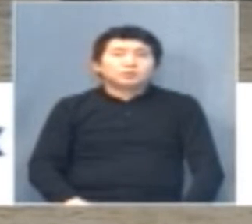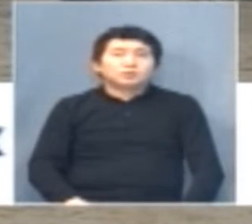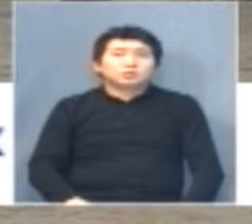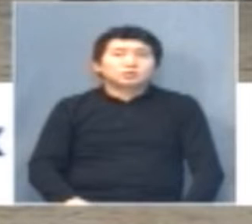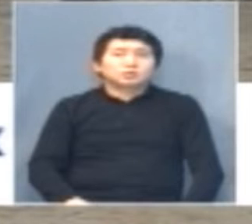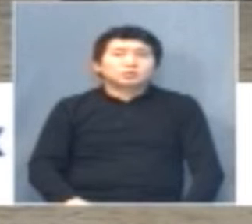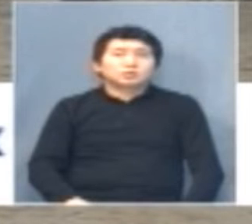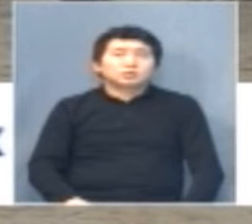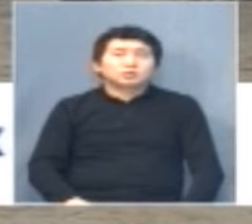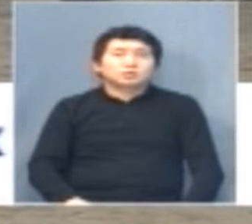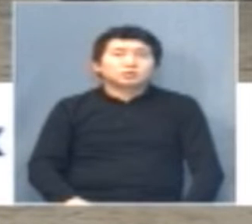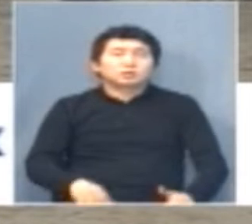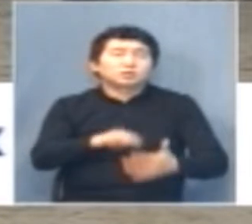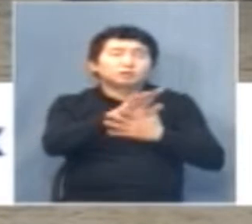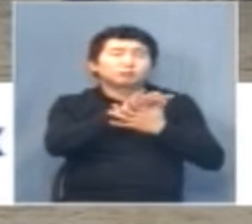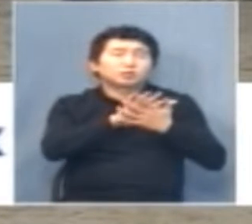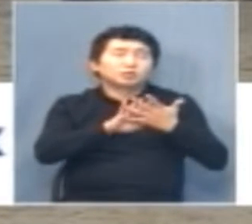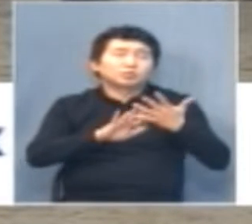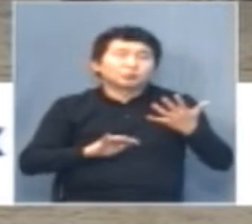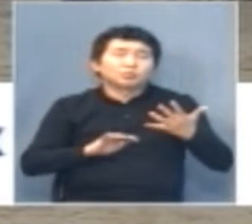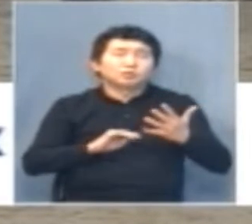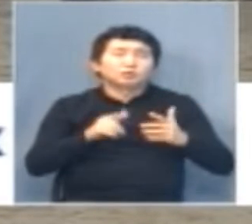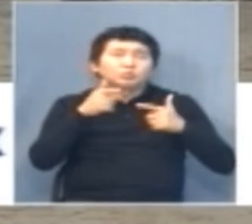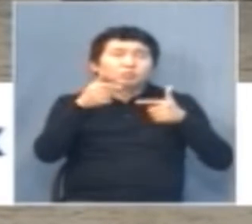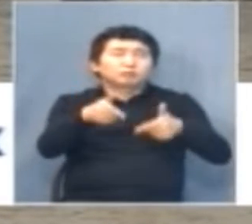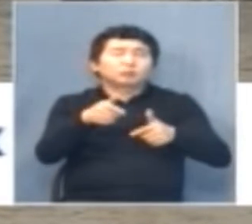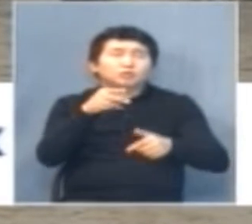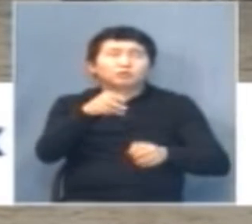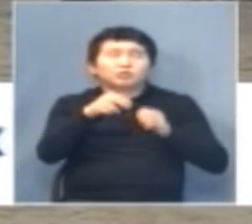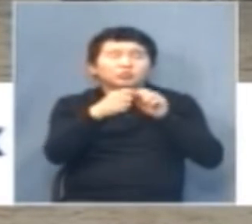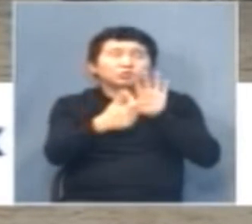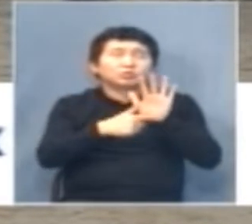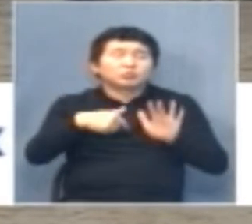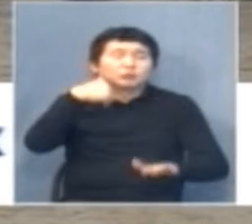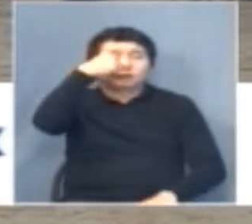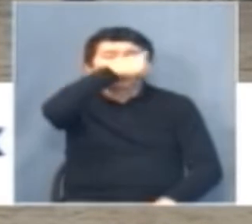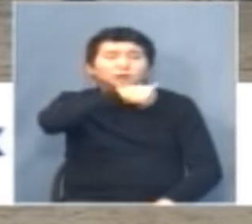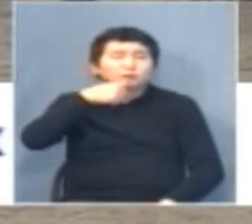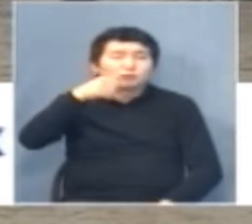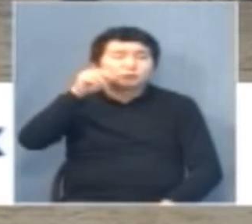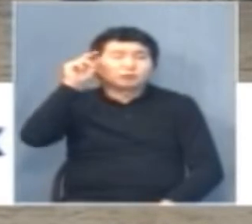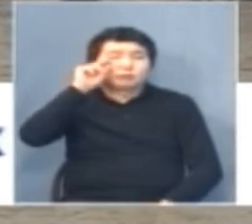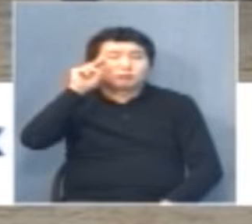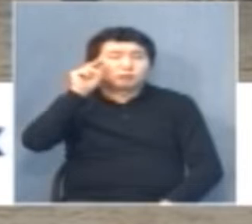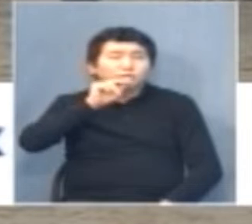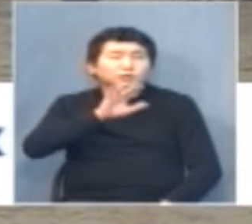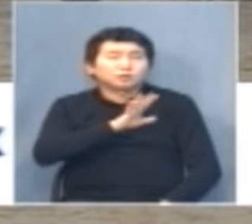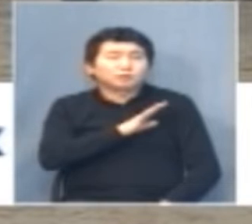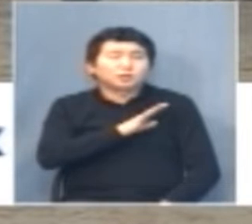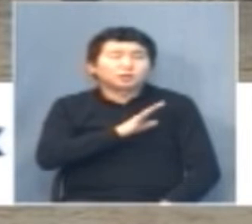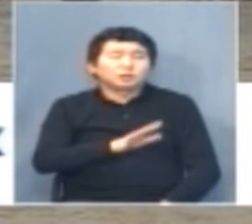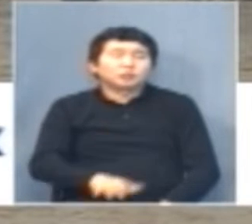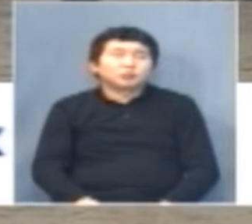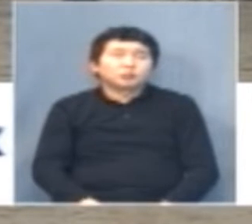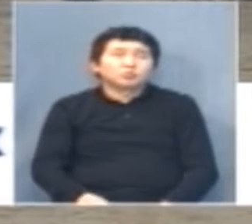свое добивание своей цели, поступил в 2017 году в военный институт Национальной гвардии Республики Казахстан и